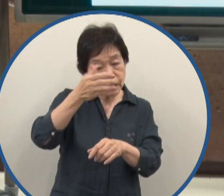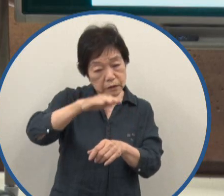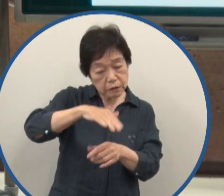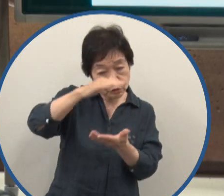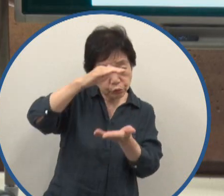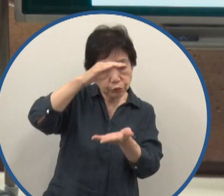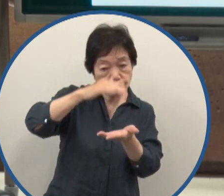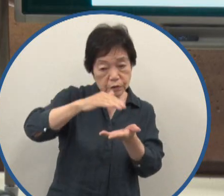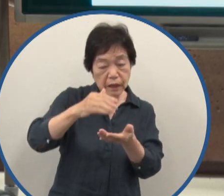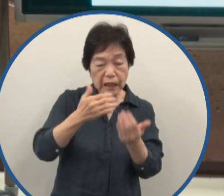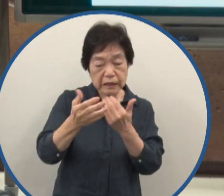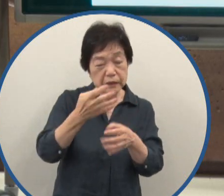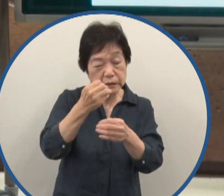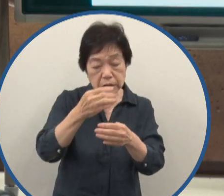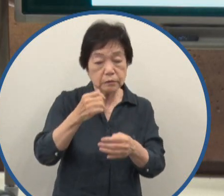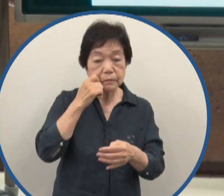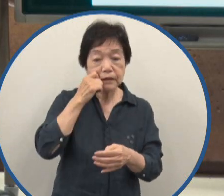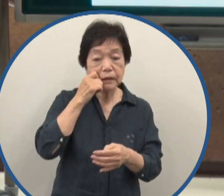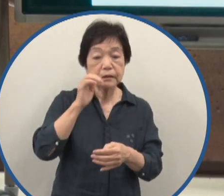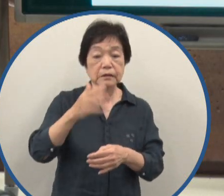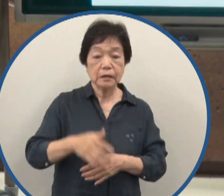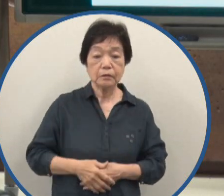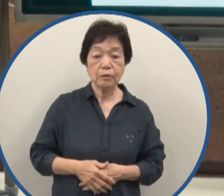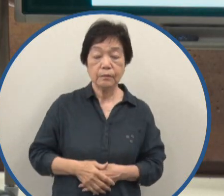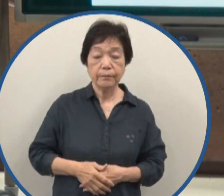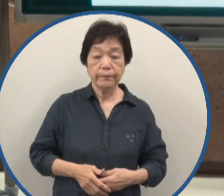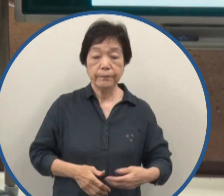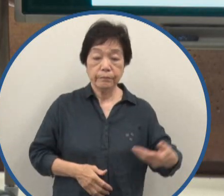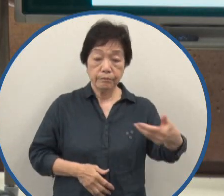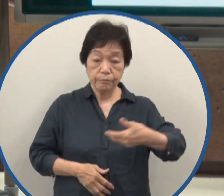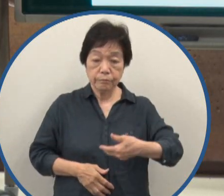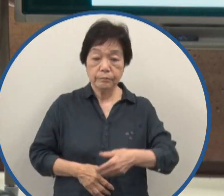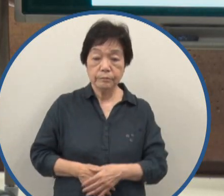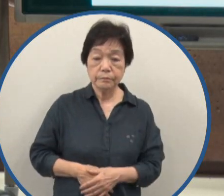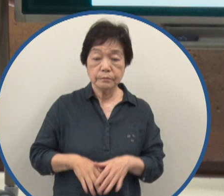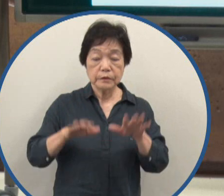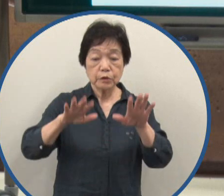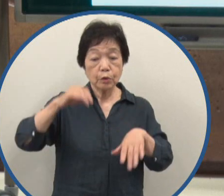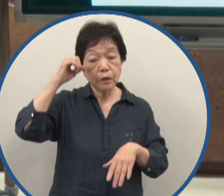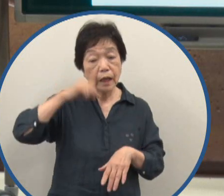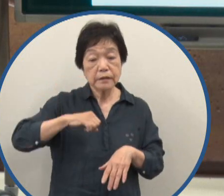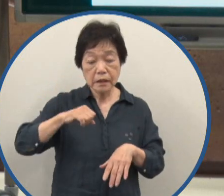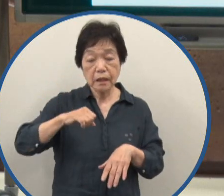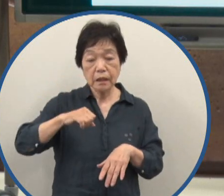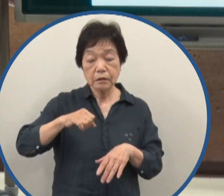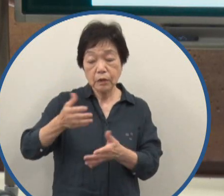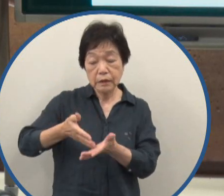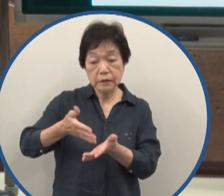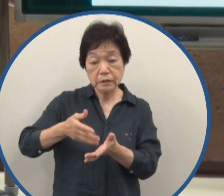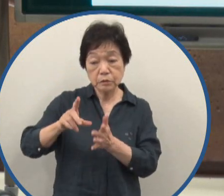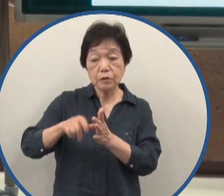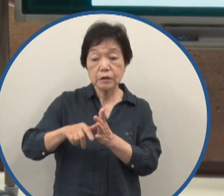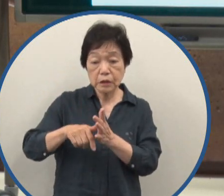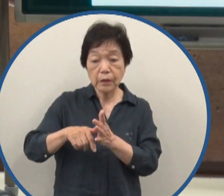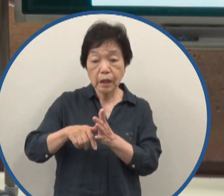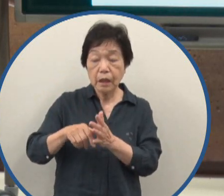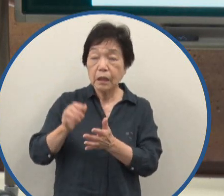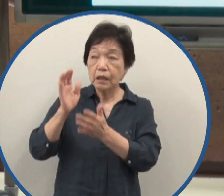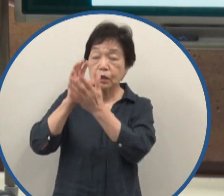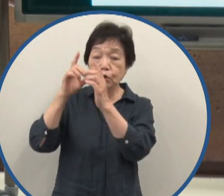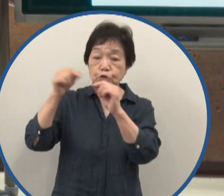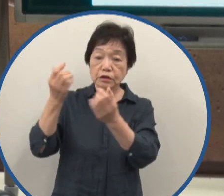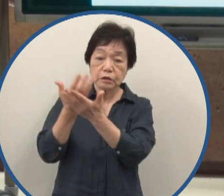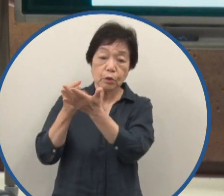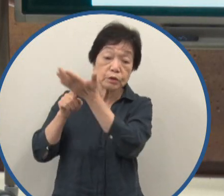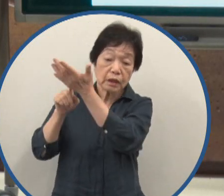ぴったりと言えないので、 もう一点、今朝の会見の段階では、要請するかどうか検討しているということ